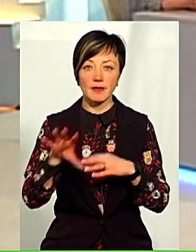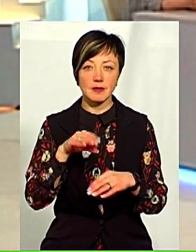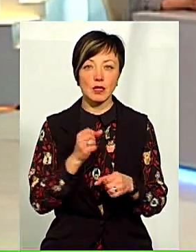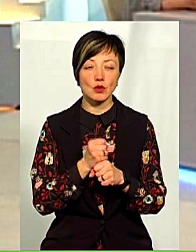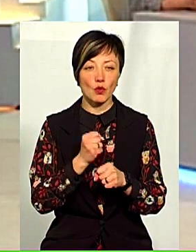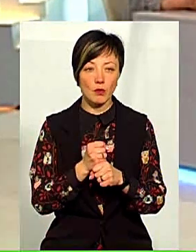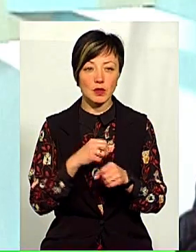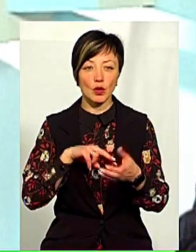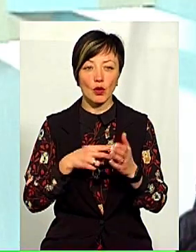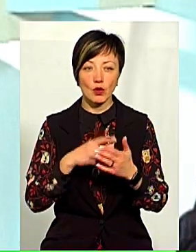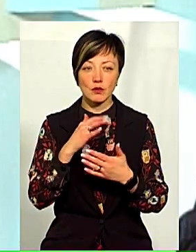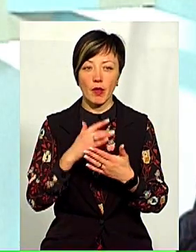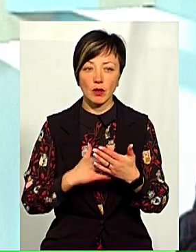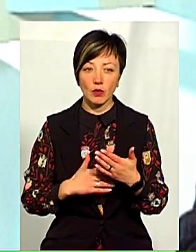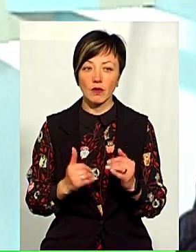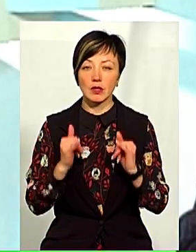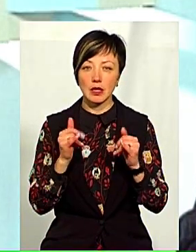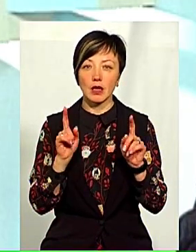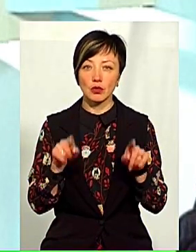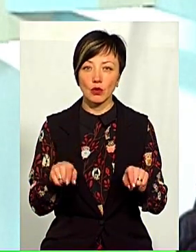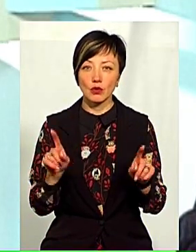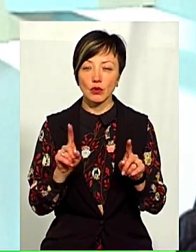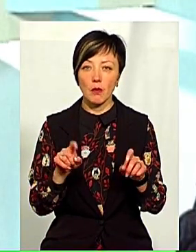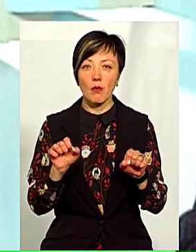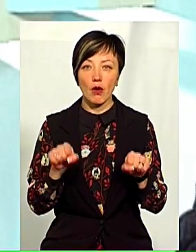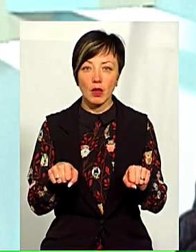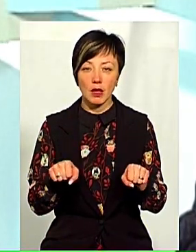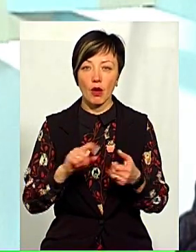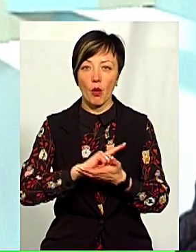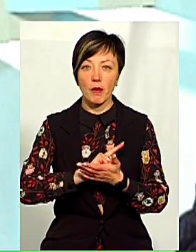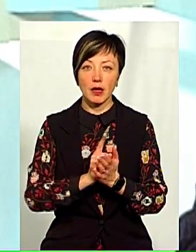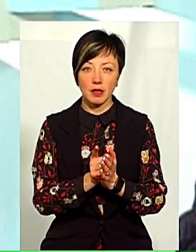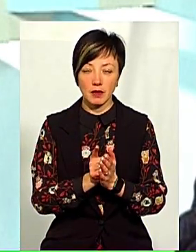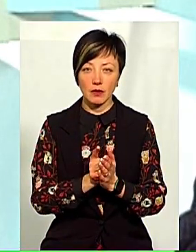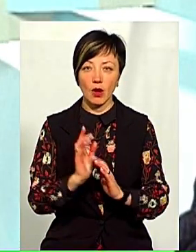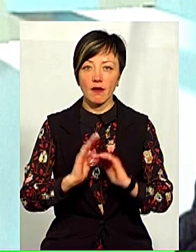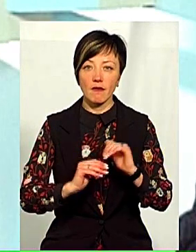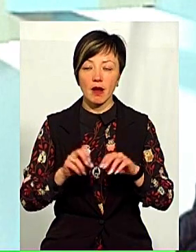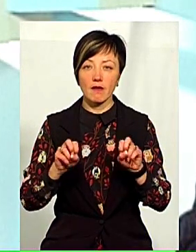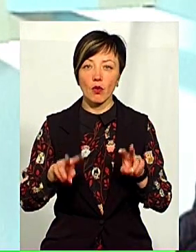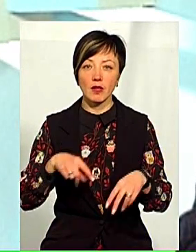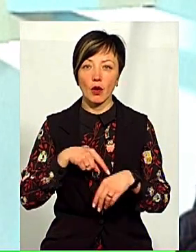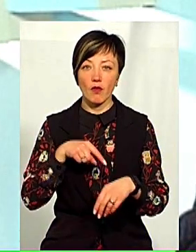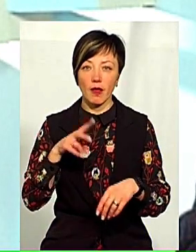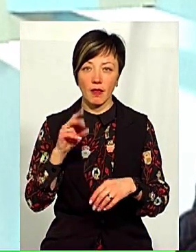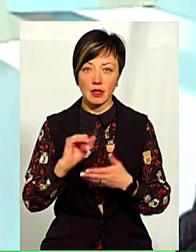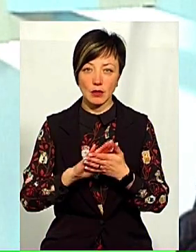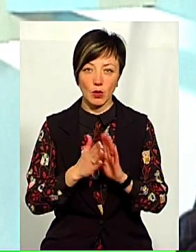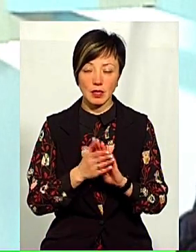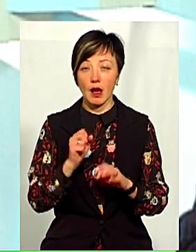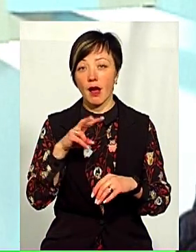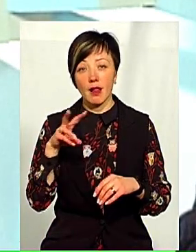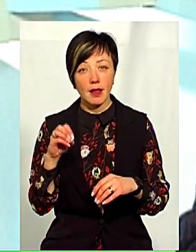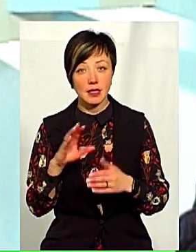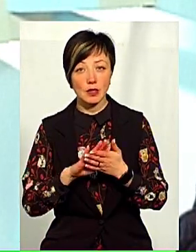зроблено і розплановано для того, щоб ми могли оперативно і кваліфіковано реагувати на ситуацію. Але